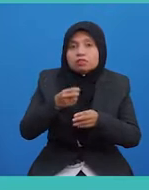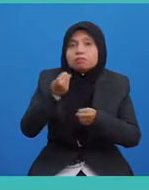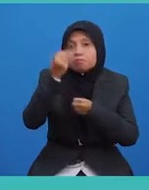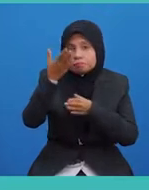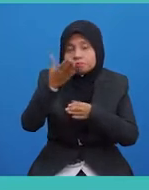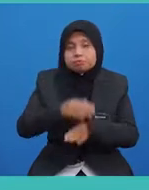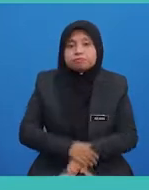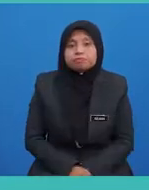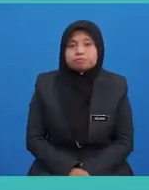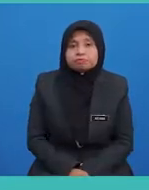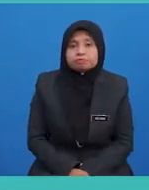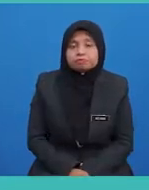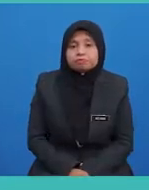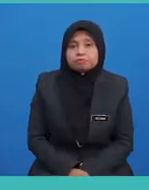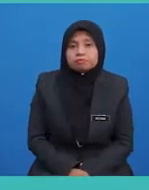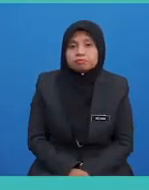dinyatakan.